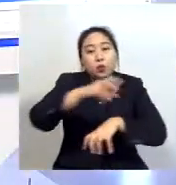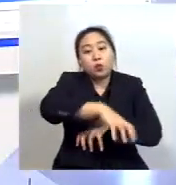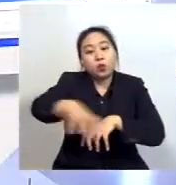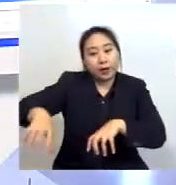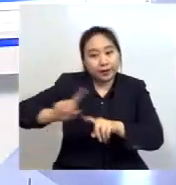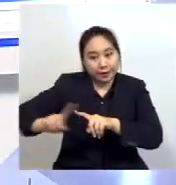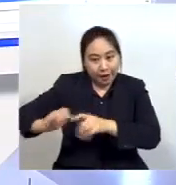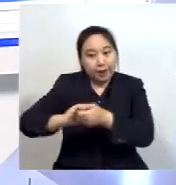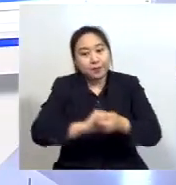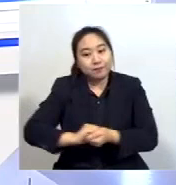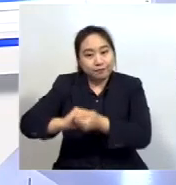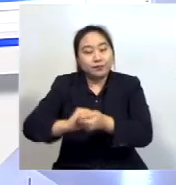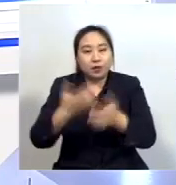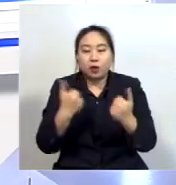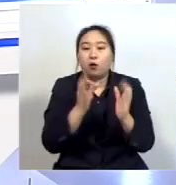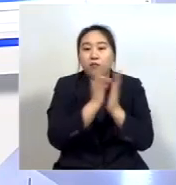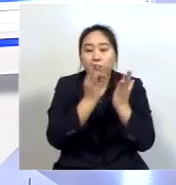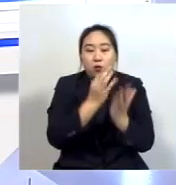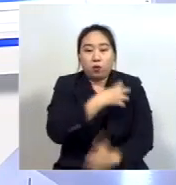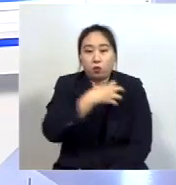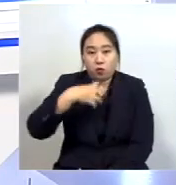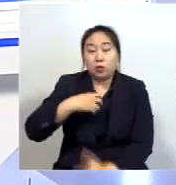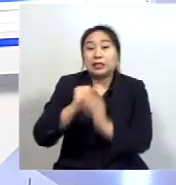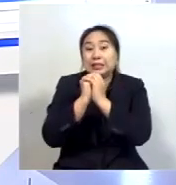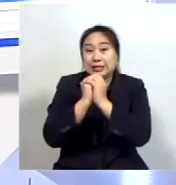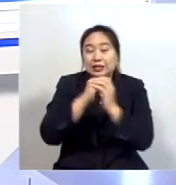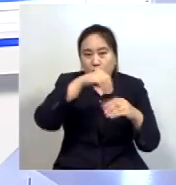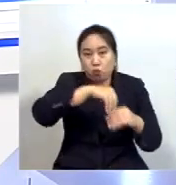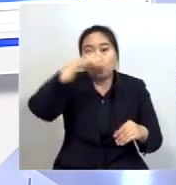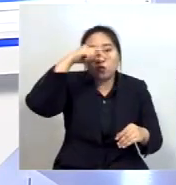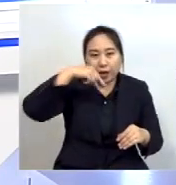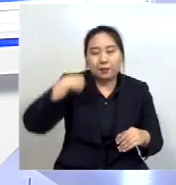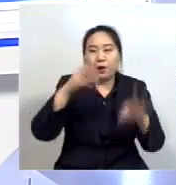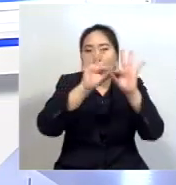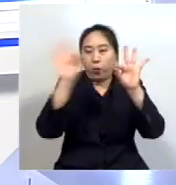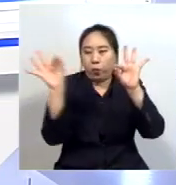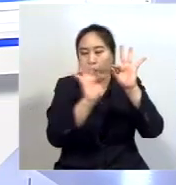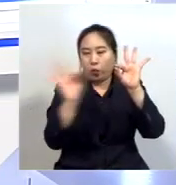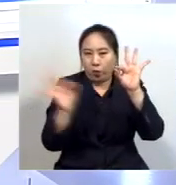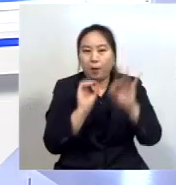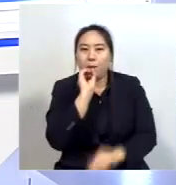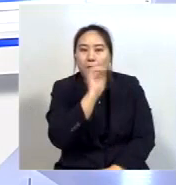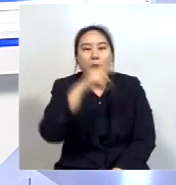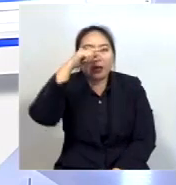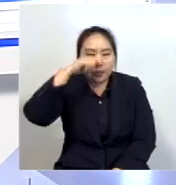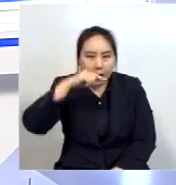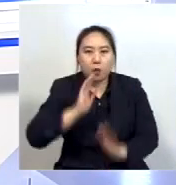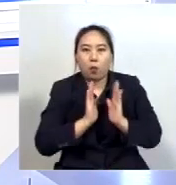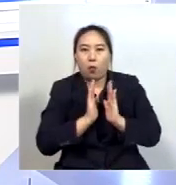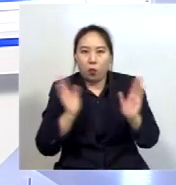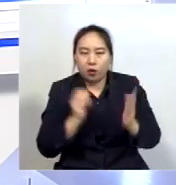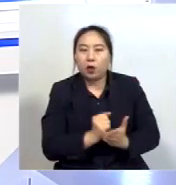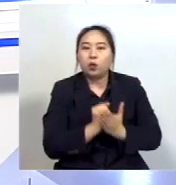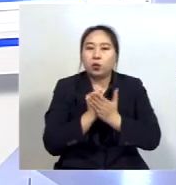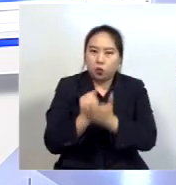ะคะล่าสุดเพจ Facebook ของสถานทูตจีนประจำประเทศไทยก็มีการโพสต์ข้อความขึ้นมาขอบคุณไทยค่ะที่ช่วยเหลือและดู